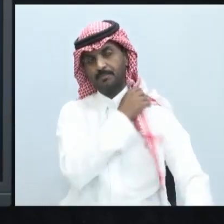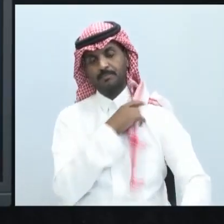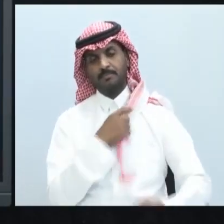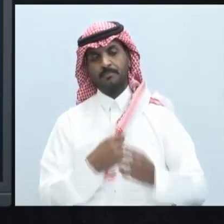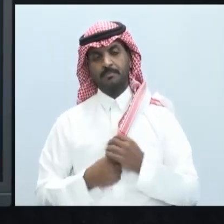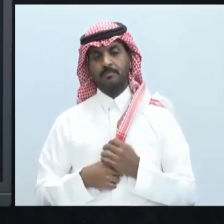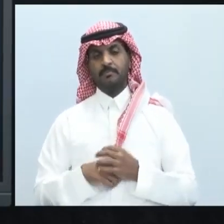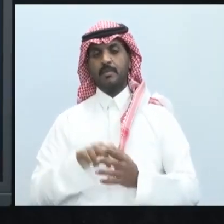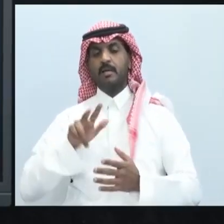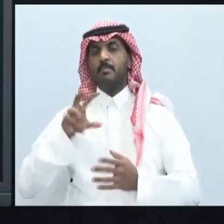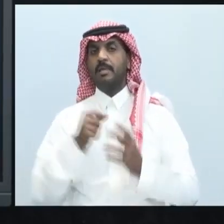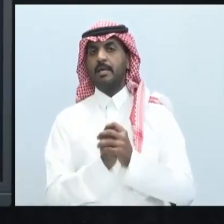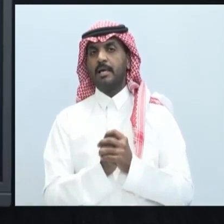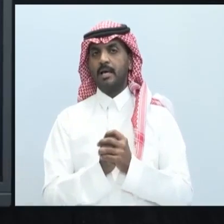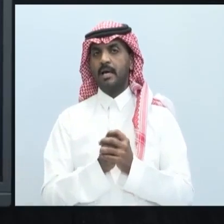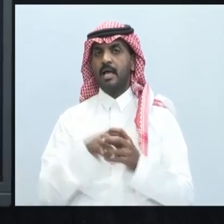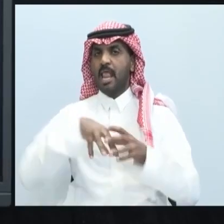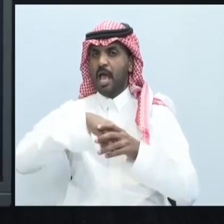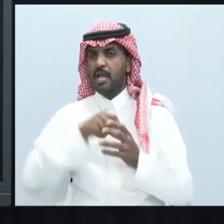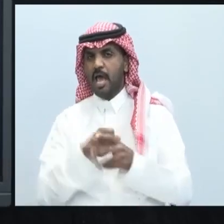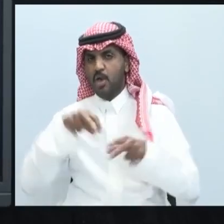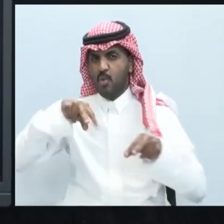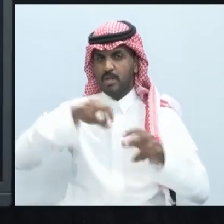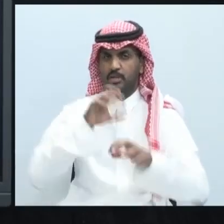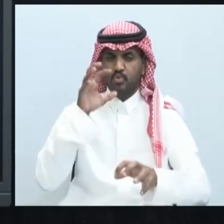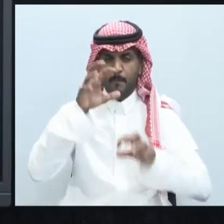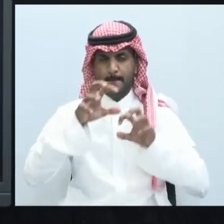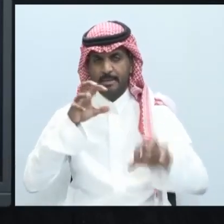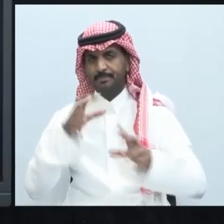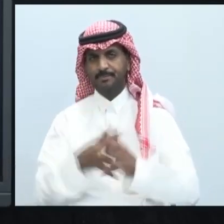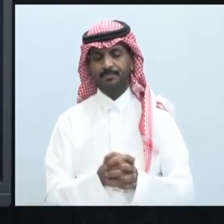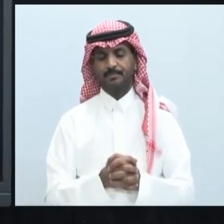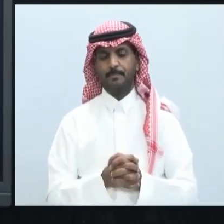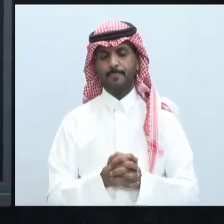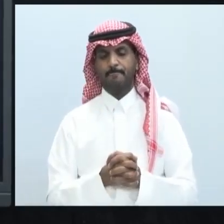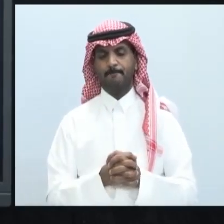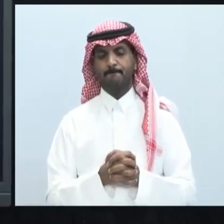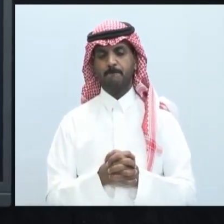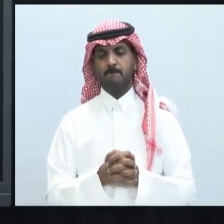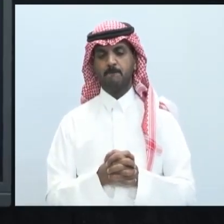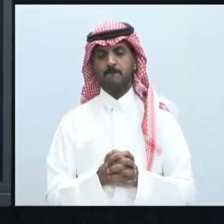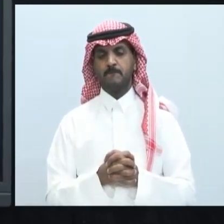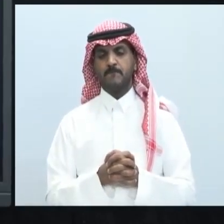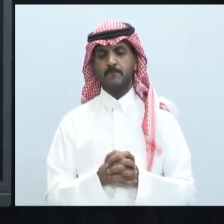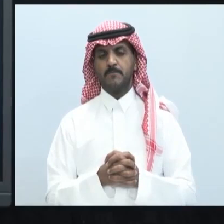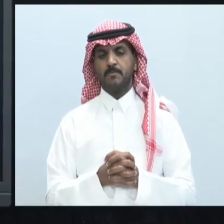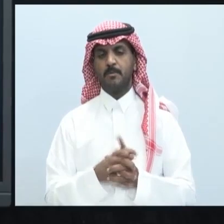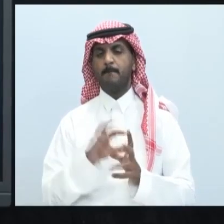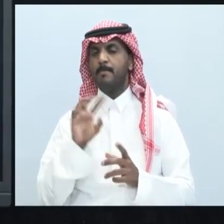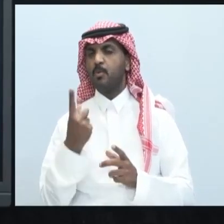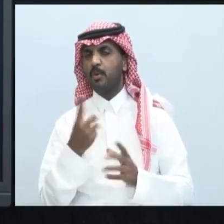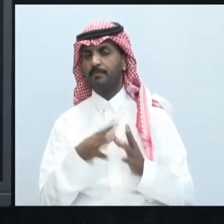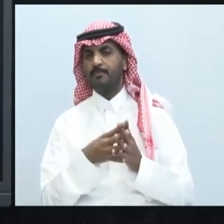هي عباره عن المملكه ماذا الحيوانيه بلا شك لانه عباره عندهم اذا ينتمي الى المملكه ماذا الحيوانيه اذا ما